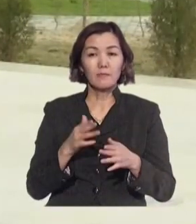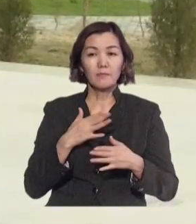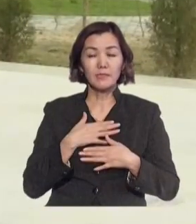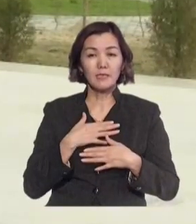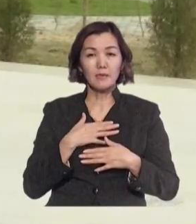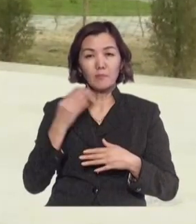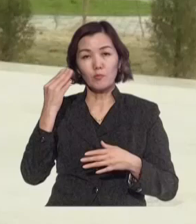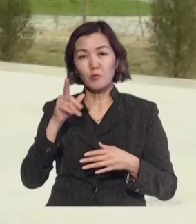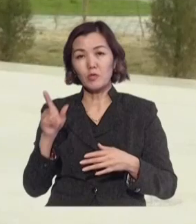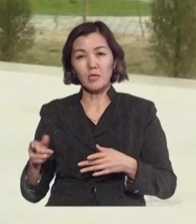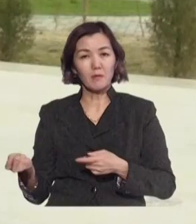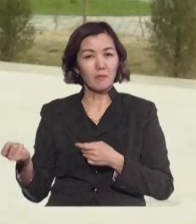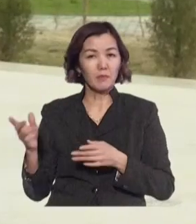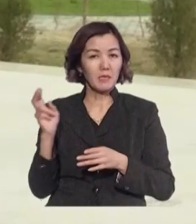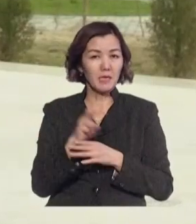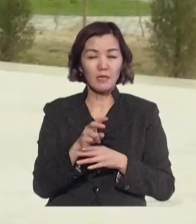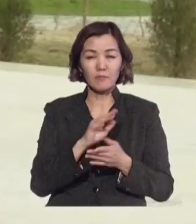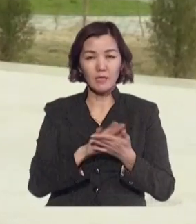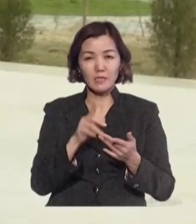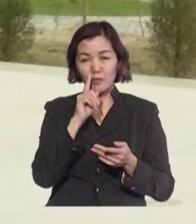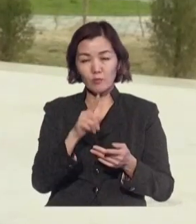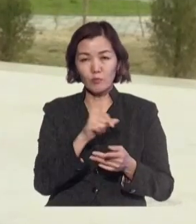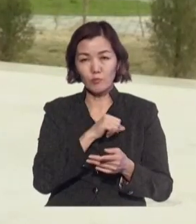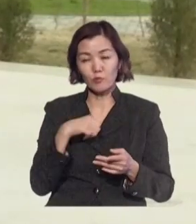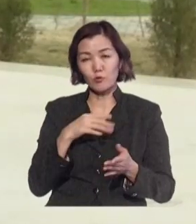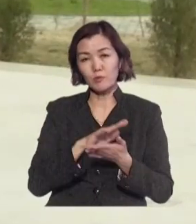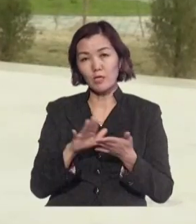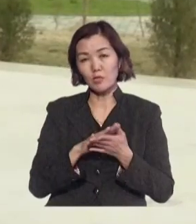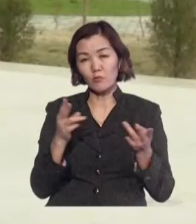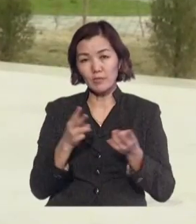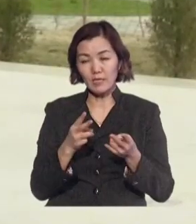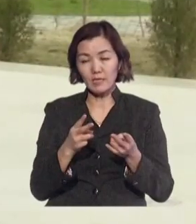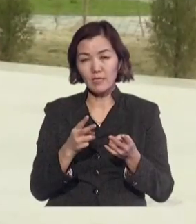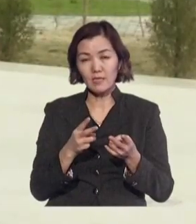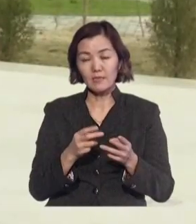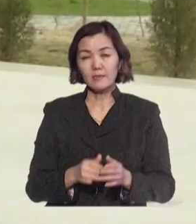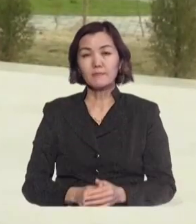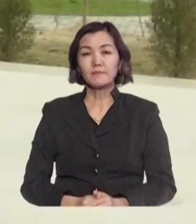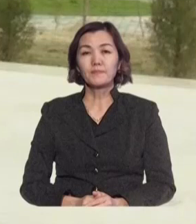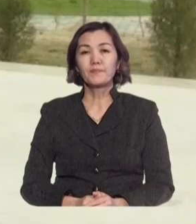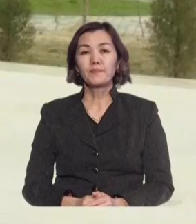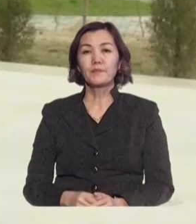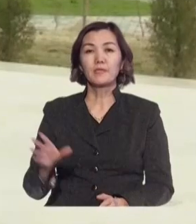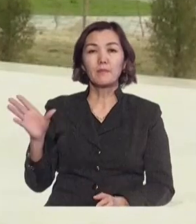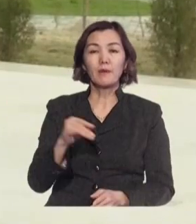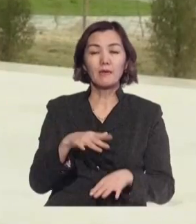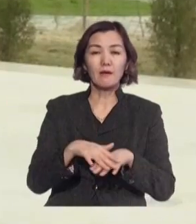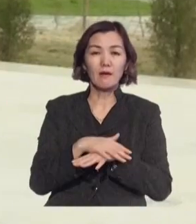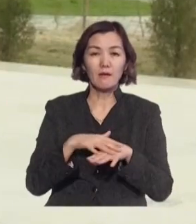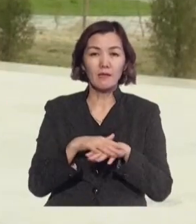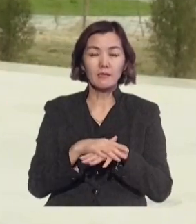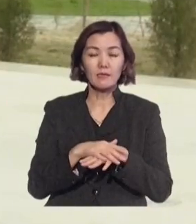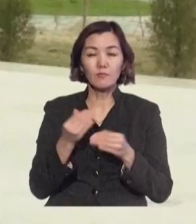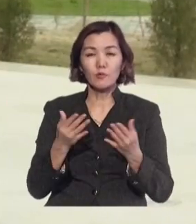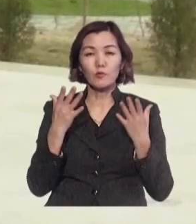істемейді. Сөйтін өзіміз осы сәтті пайдалана отырып, барша түркістандықтарды мен